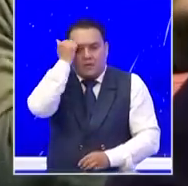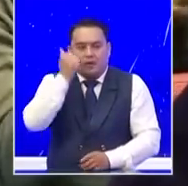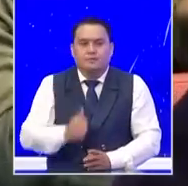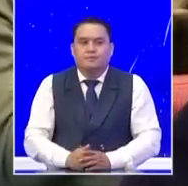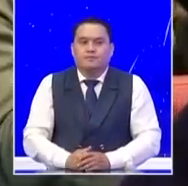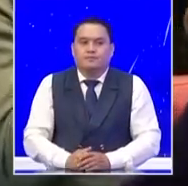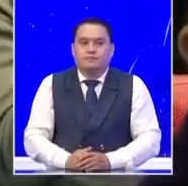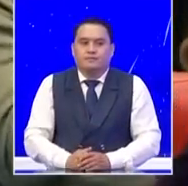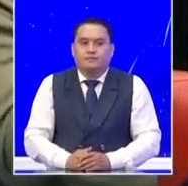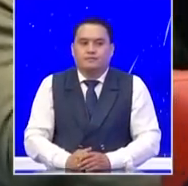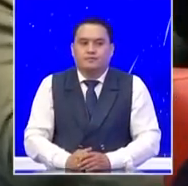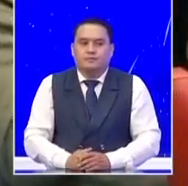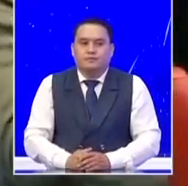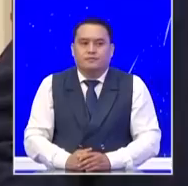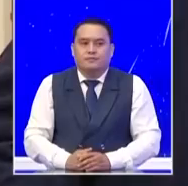цеху.